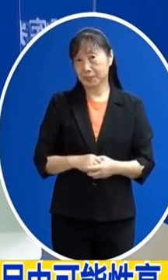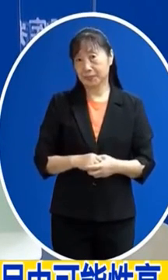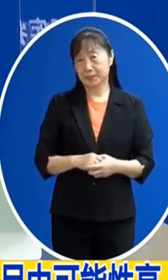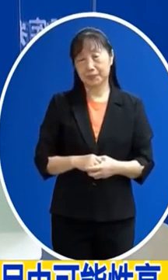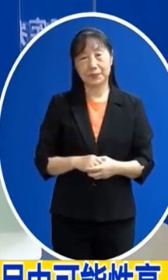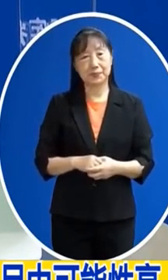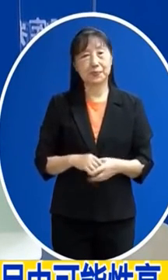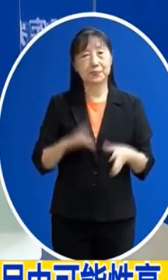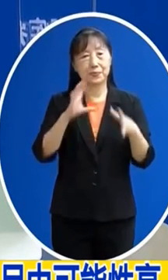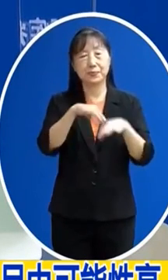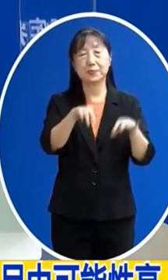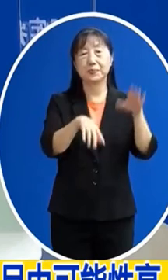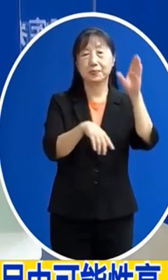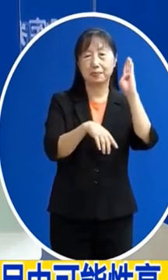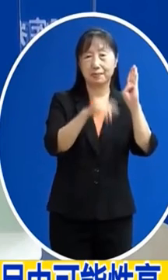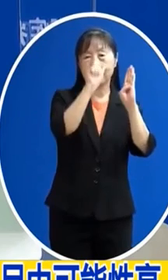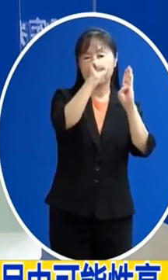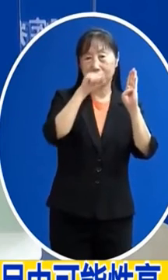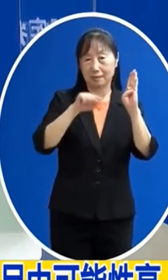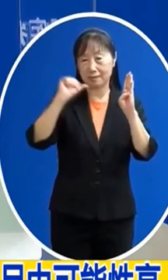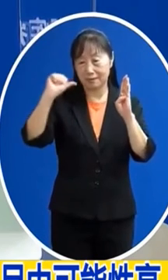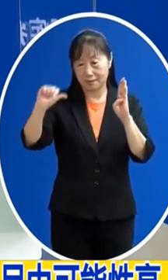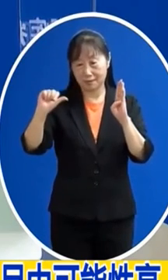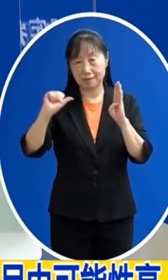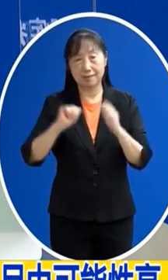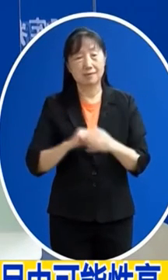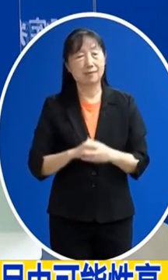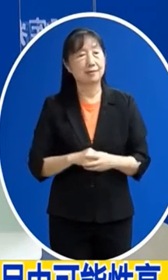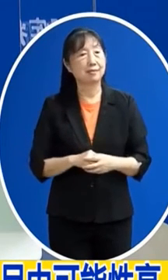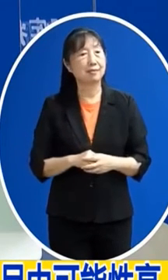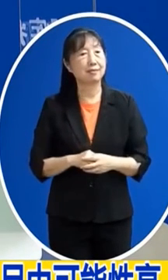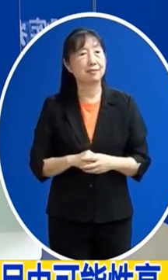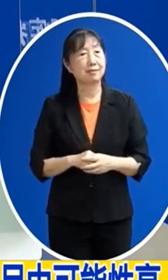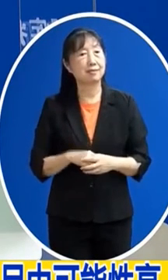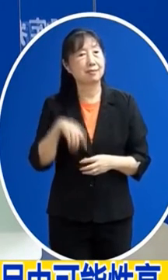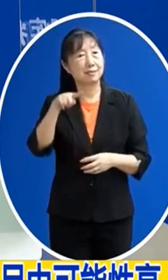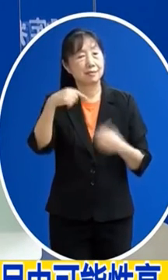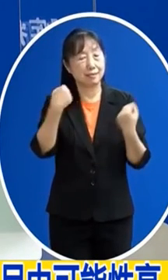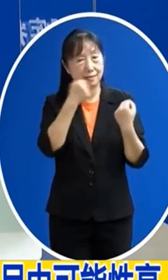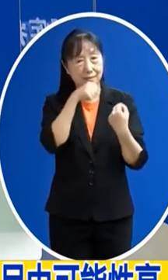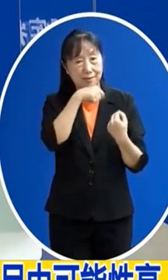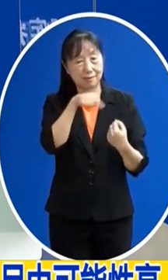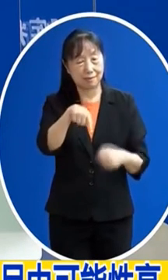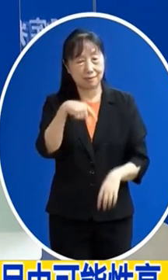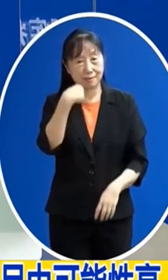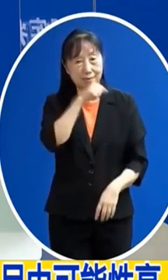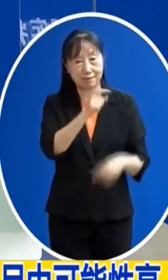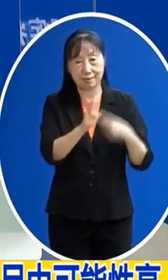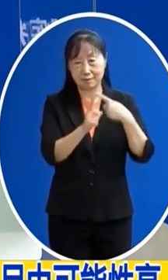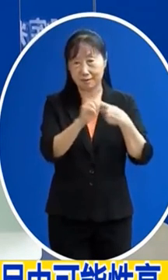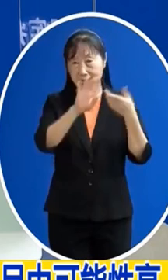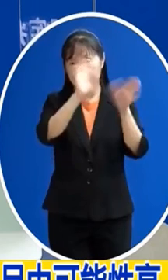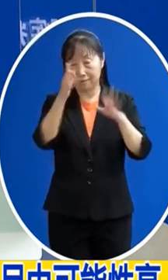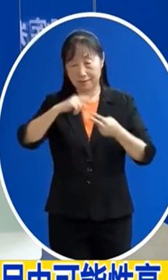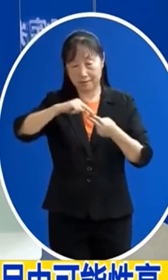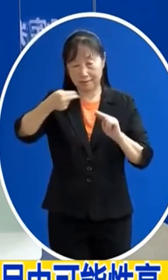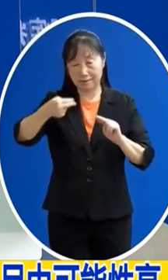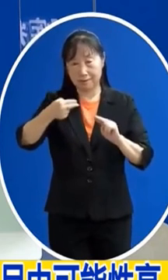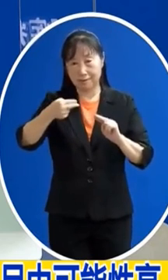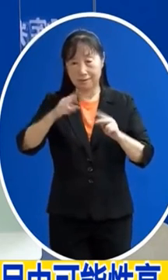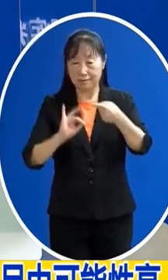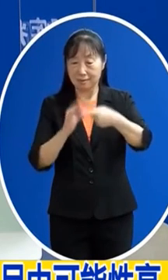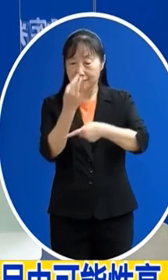这个BA.5 的这个在本土的病例哈的所定序占的比